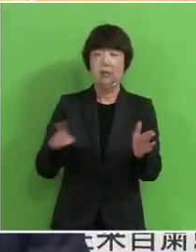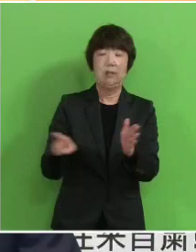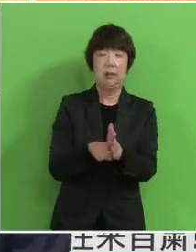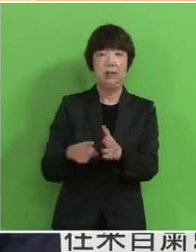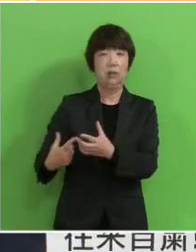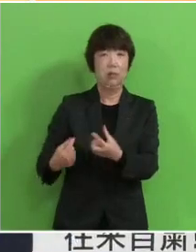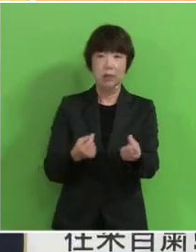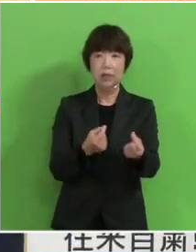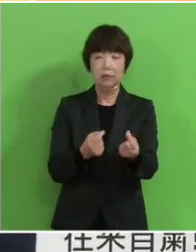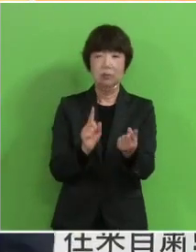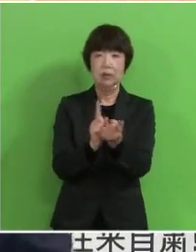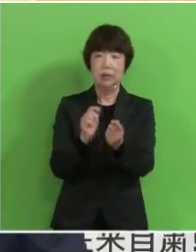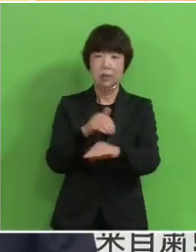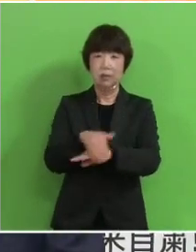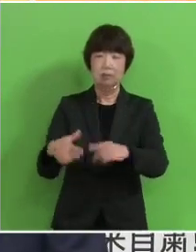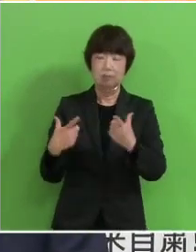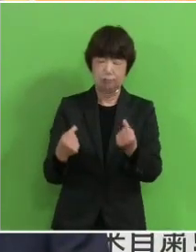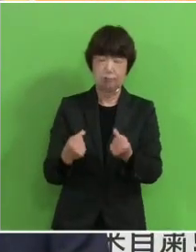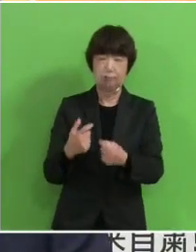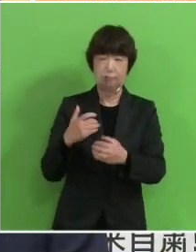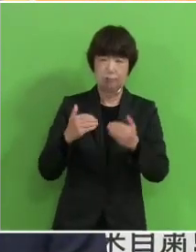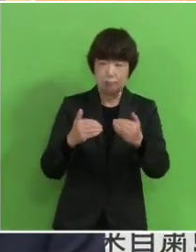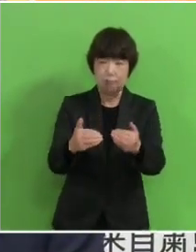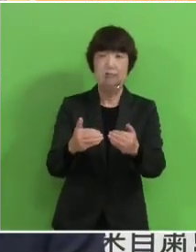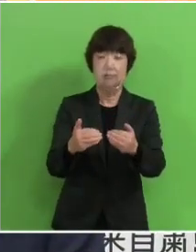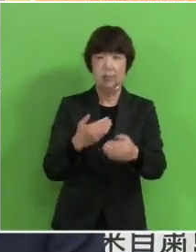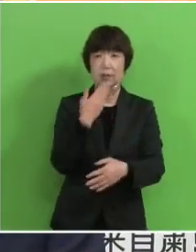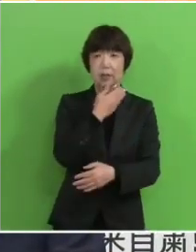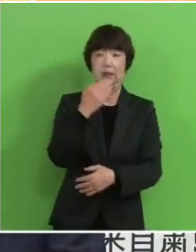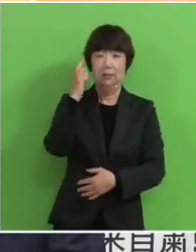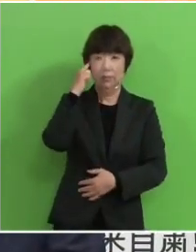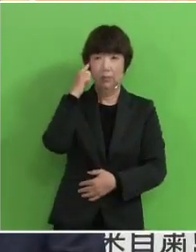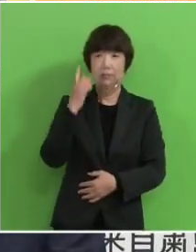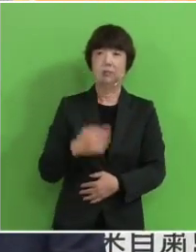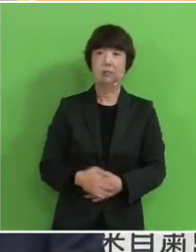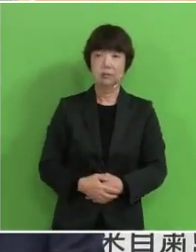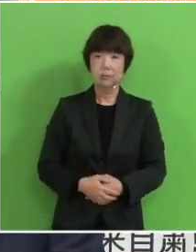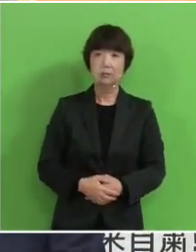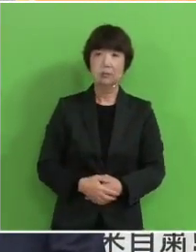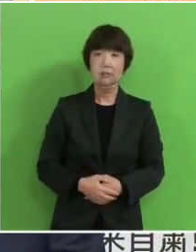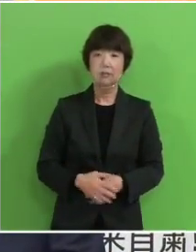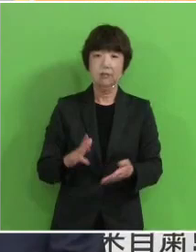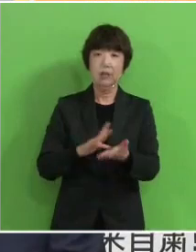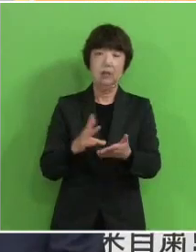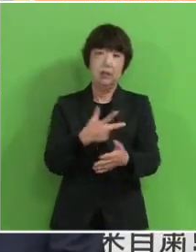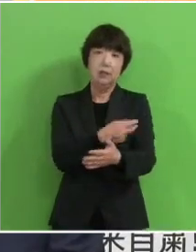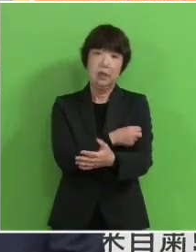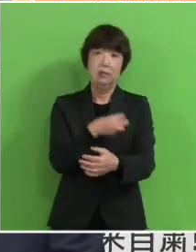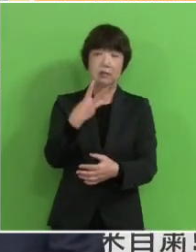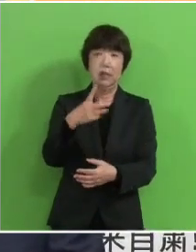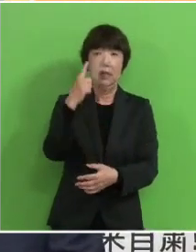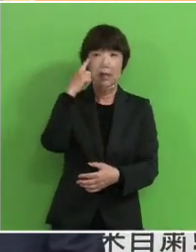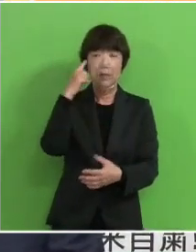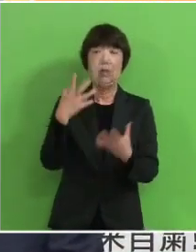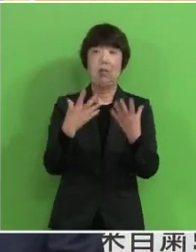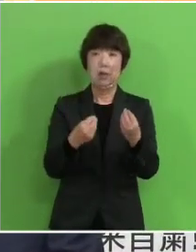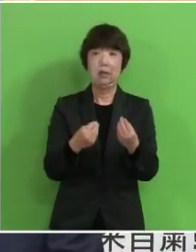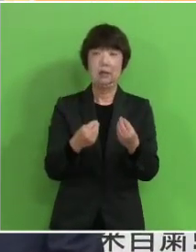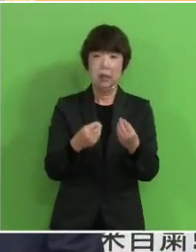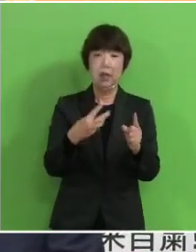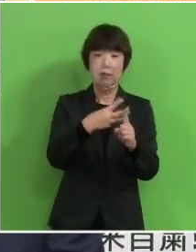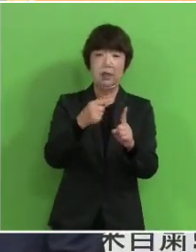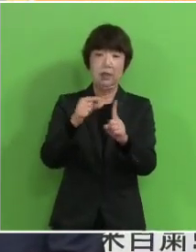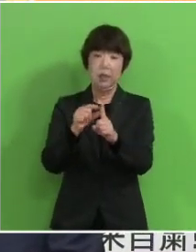に対処するということである晩なかろうかと思いますまた泡口に3回目接種は b 2にも